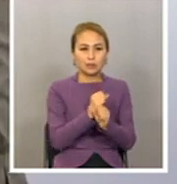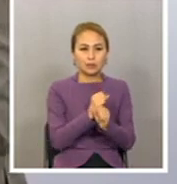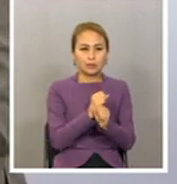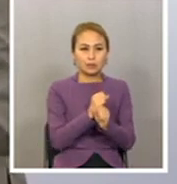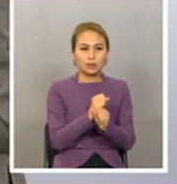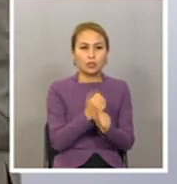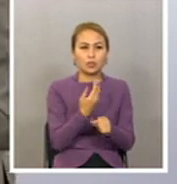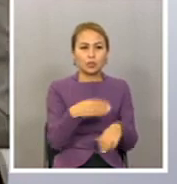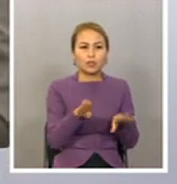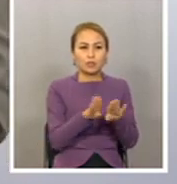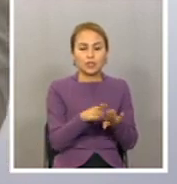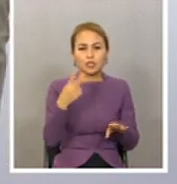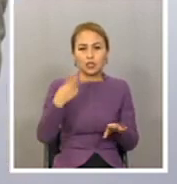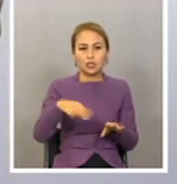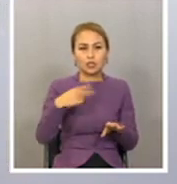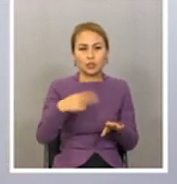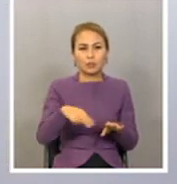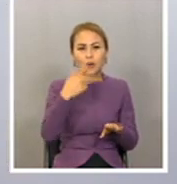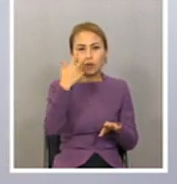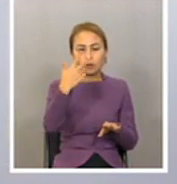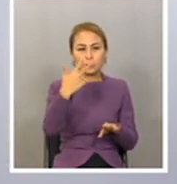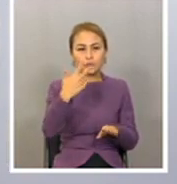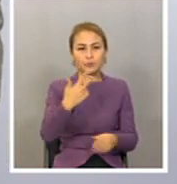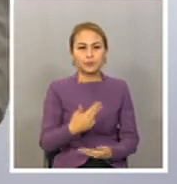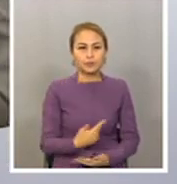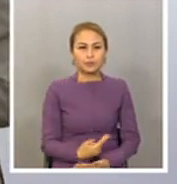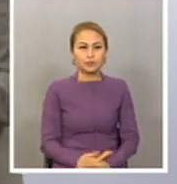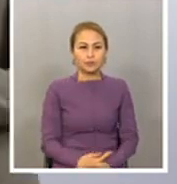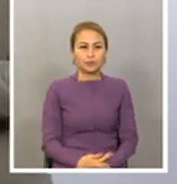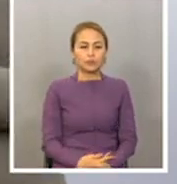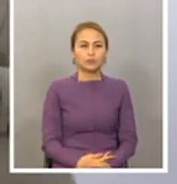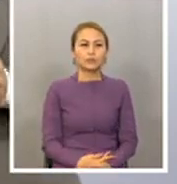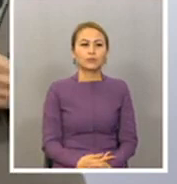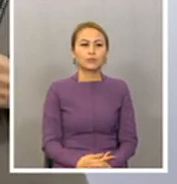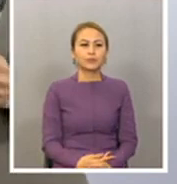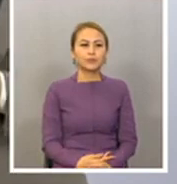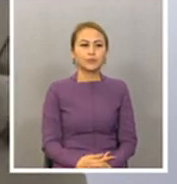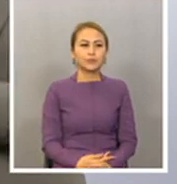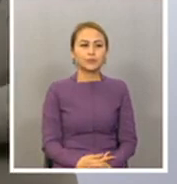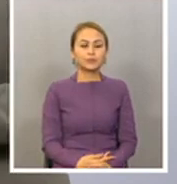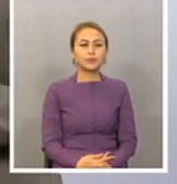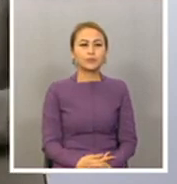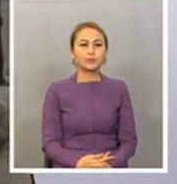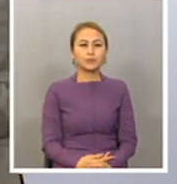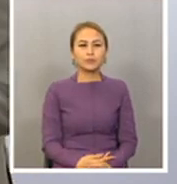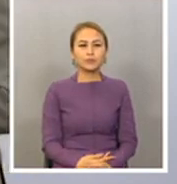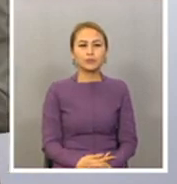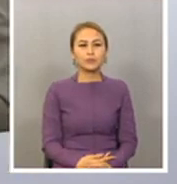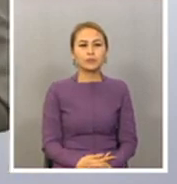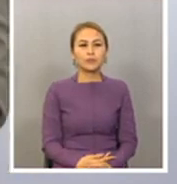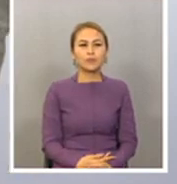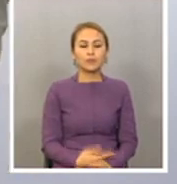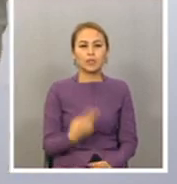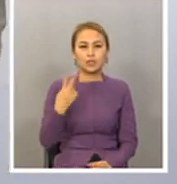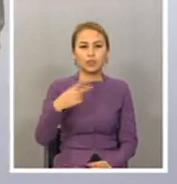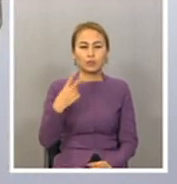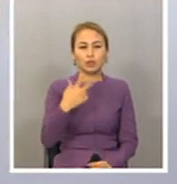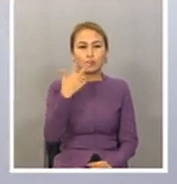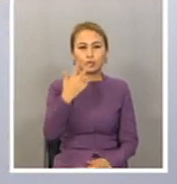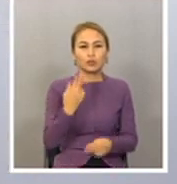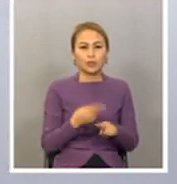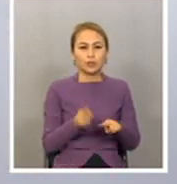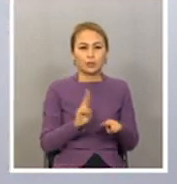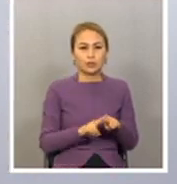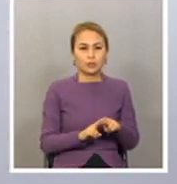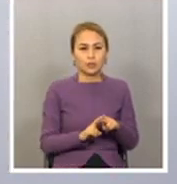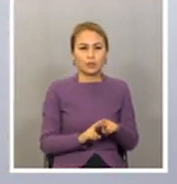Сонда алымында бөлімінде 3-ке қысқарсақ 20-дан 3 шығады. Жақсы. Енді 20-дан 3 деп тұрғанымыз